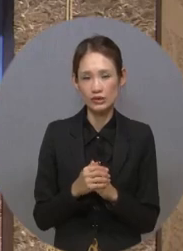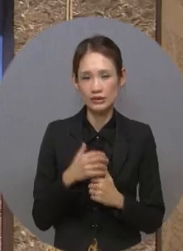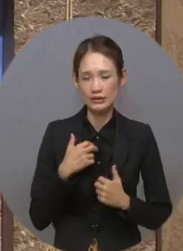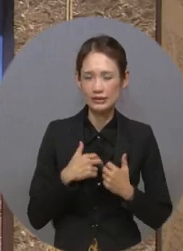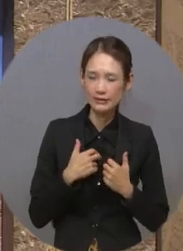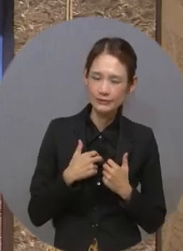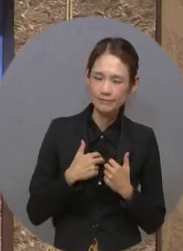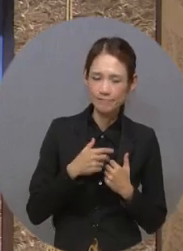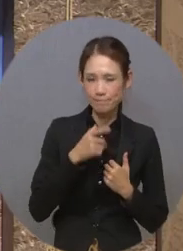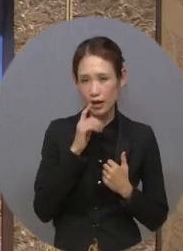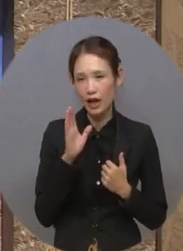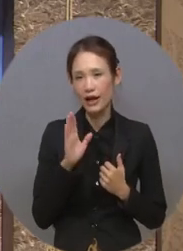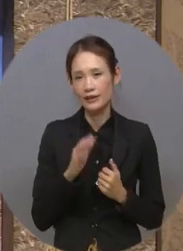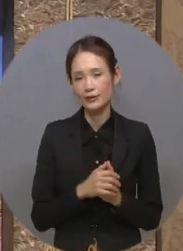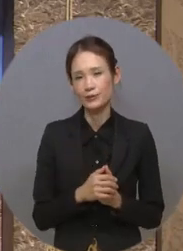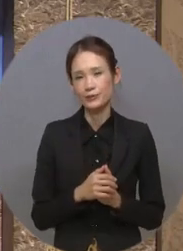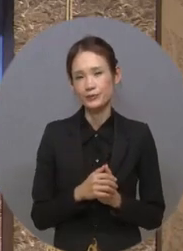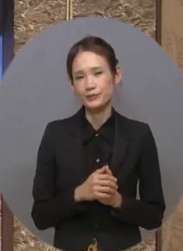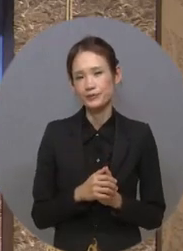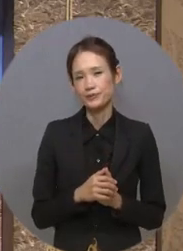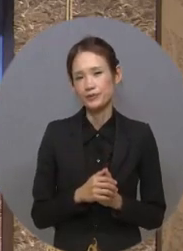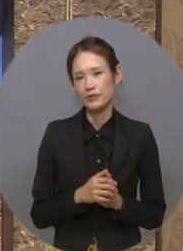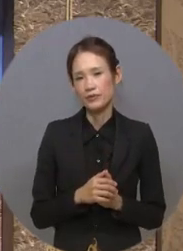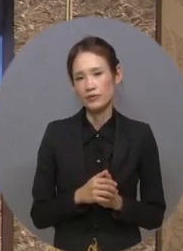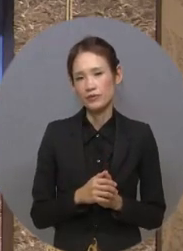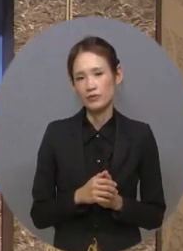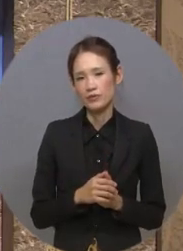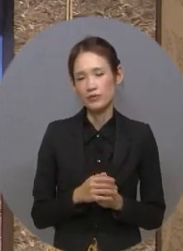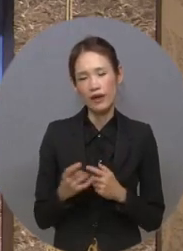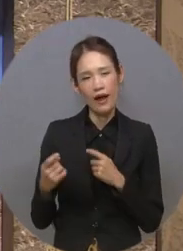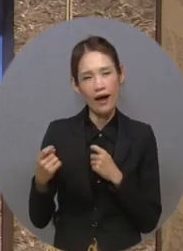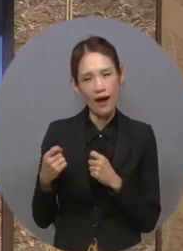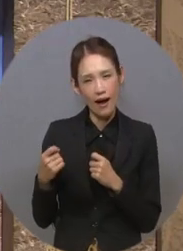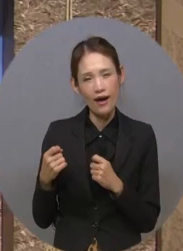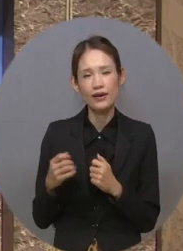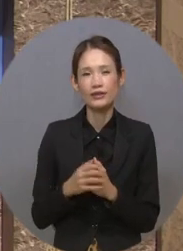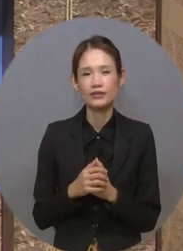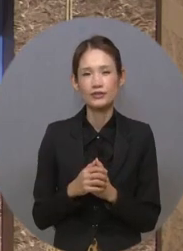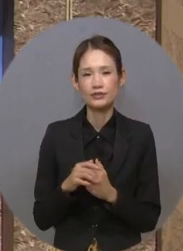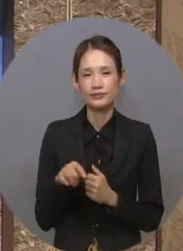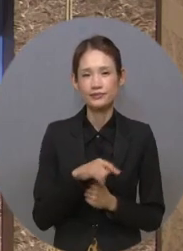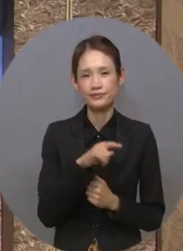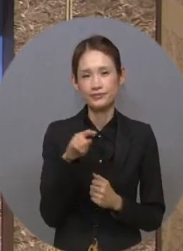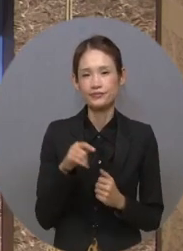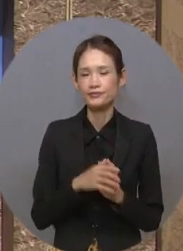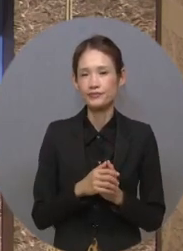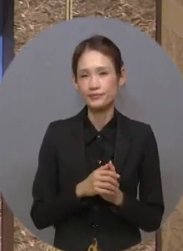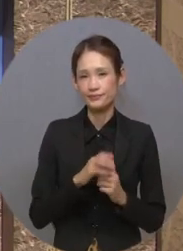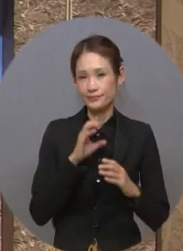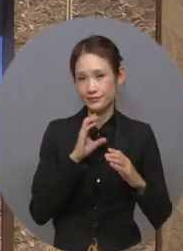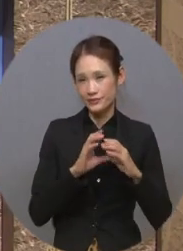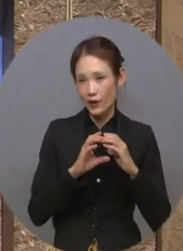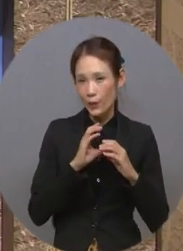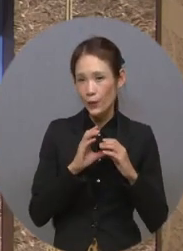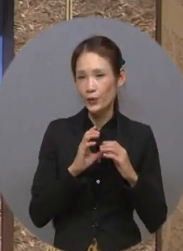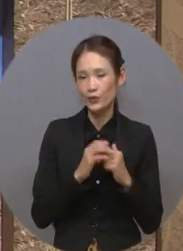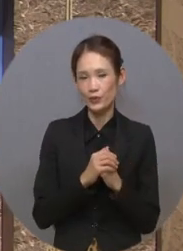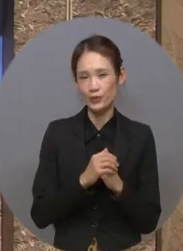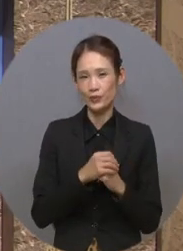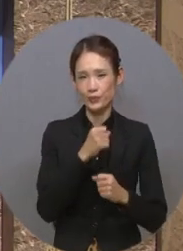건 아니잖아요. 마시는 예. 건 아니거든요. 근데 그분들과 이렇게 가까이 하면서 그 어떤 소통의 자리를